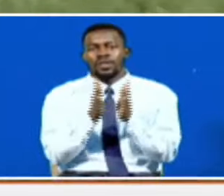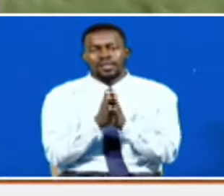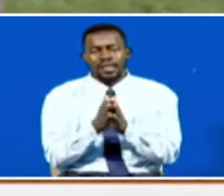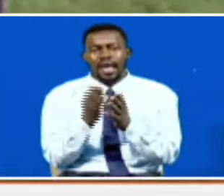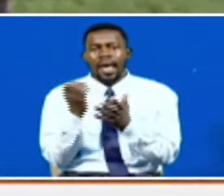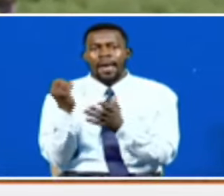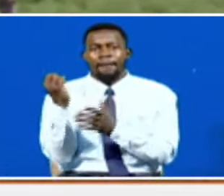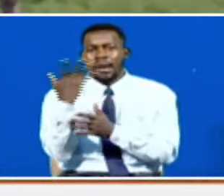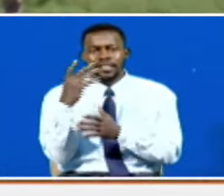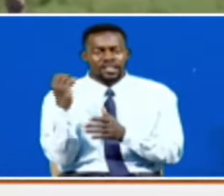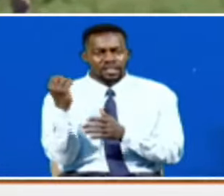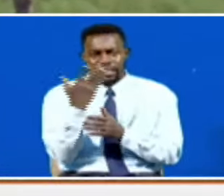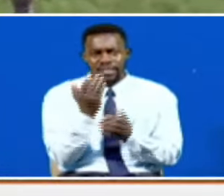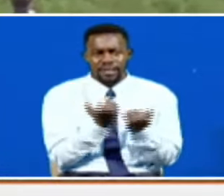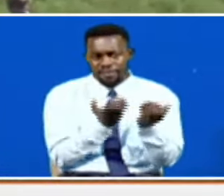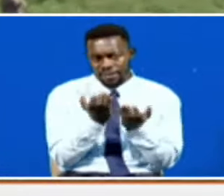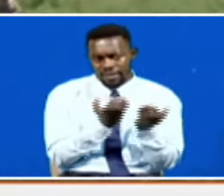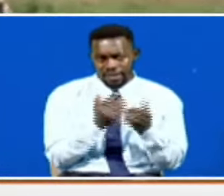kwa sokoni.